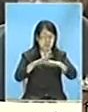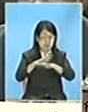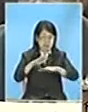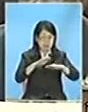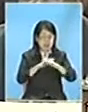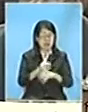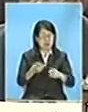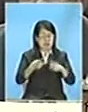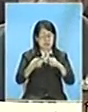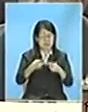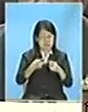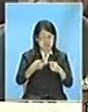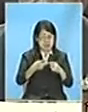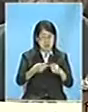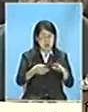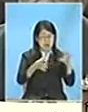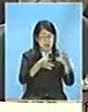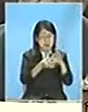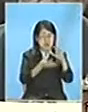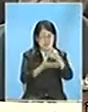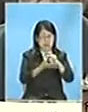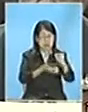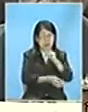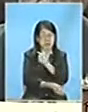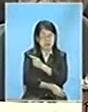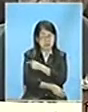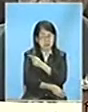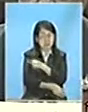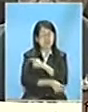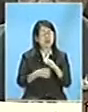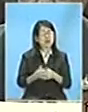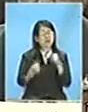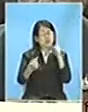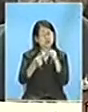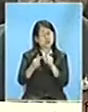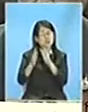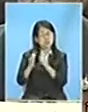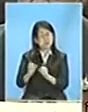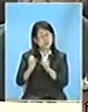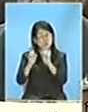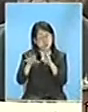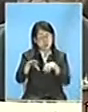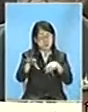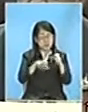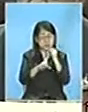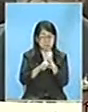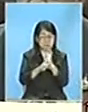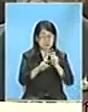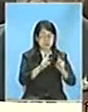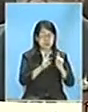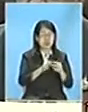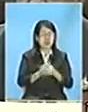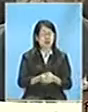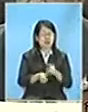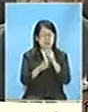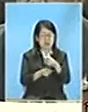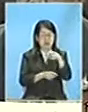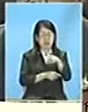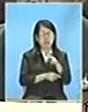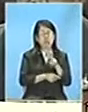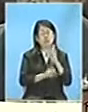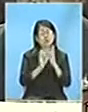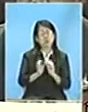กษาระดับอุดมศึกษาฉะนั้นการบริหารงานบุคคลในโรงเรียนกีฬาตามพระราชบัญญัติครูและบุคลากรท